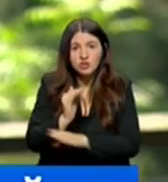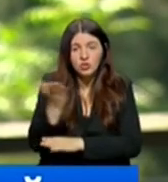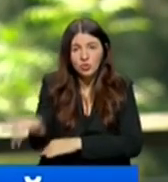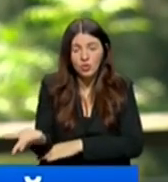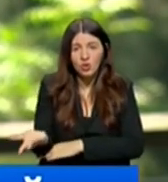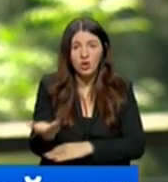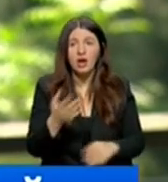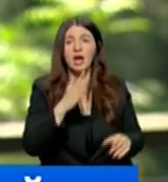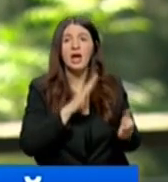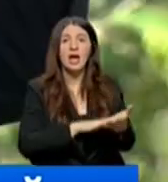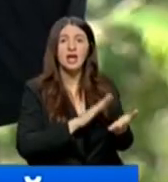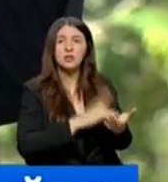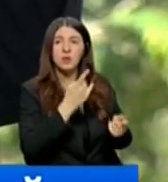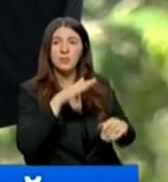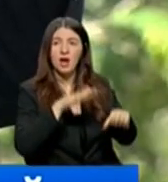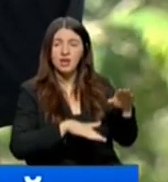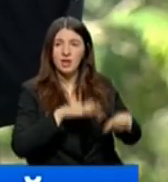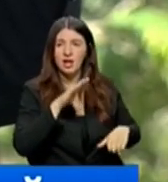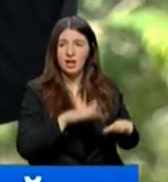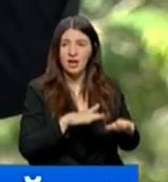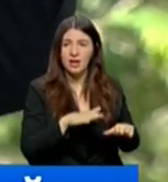yani. Elinizde böyle bir adalet